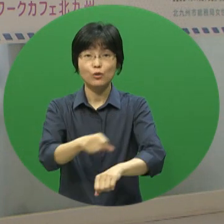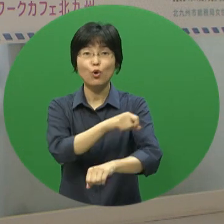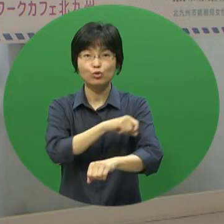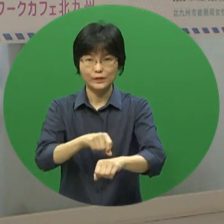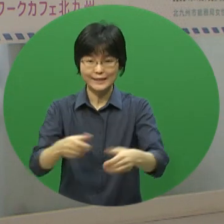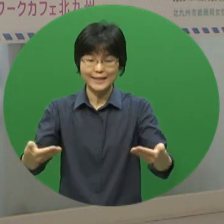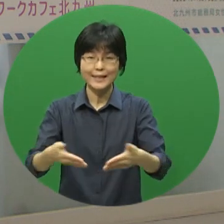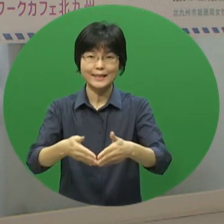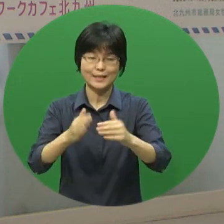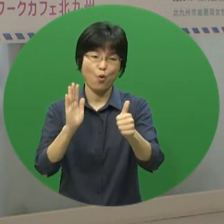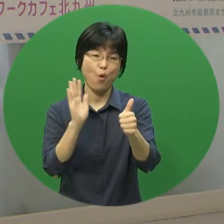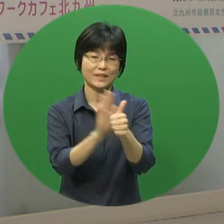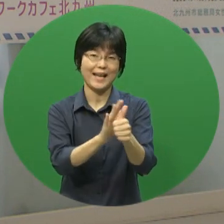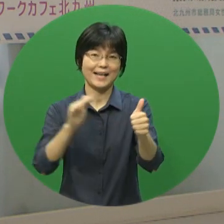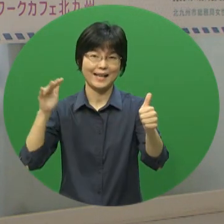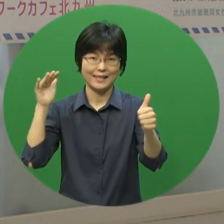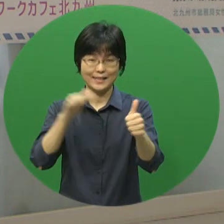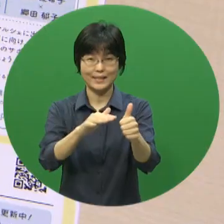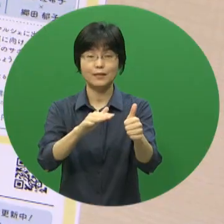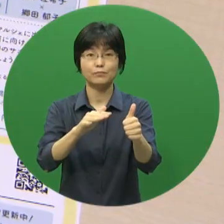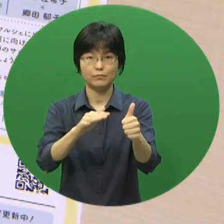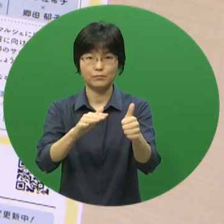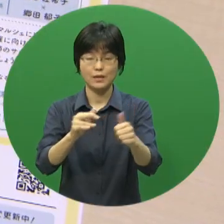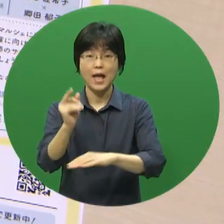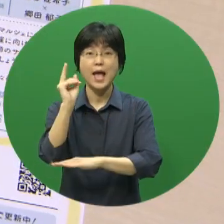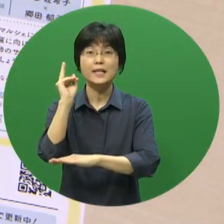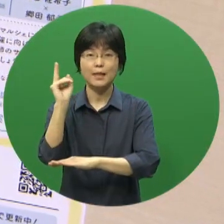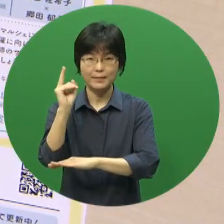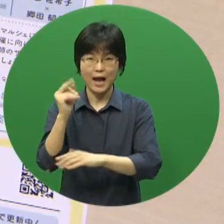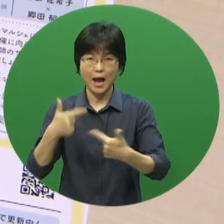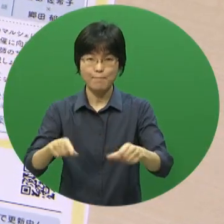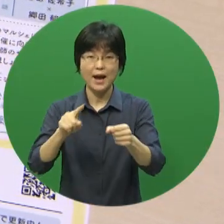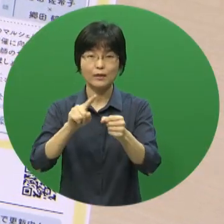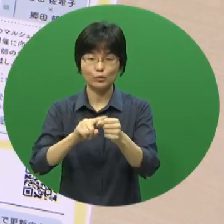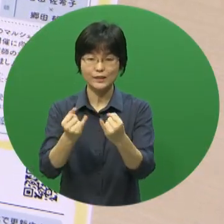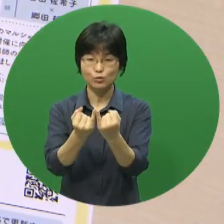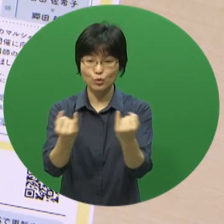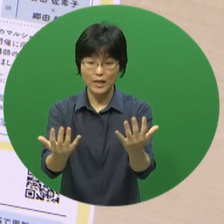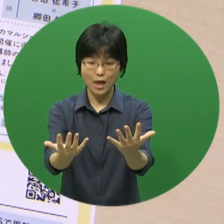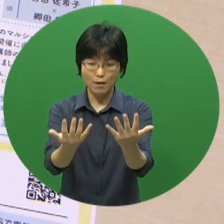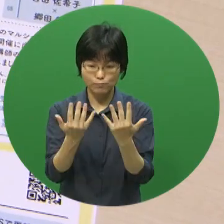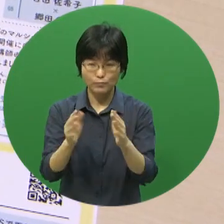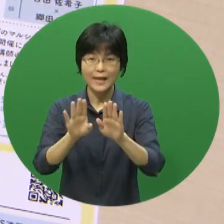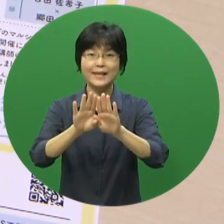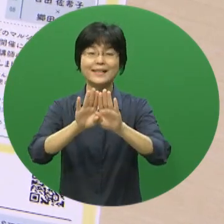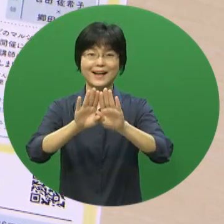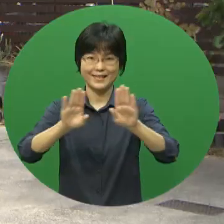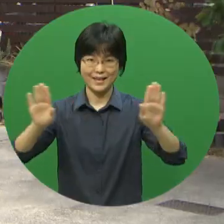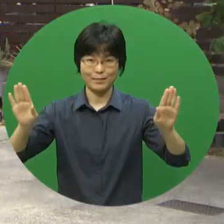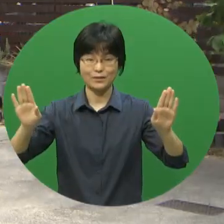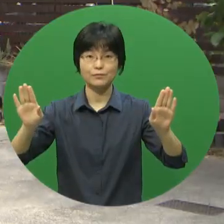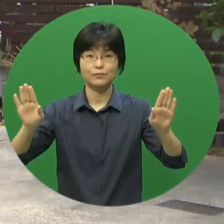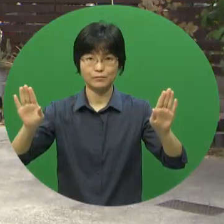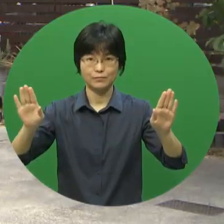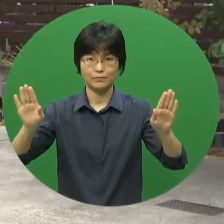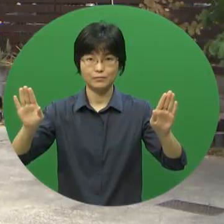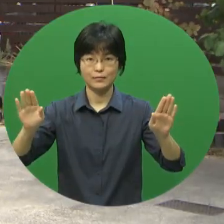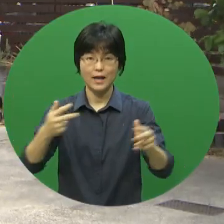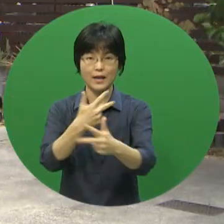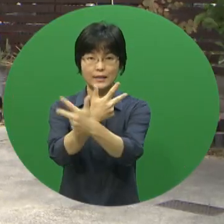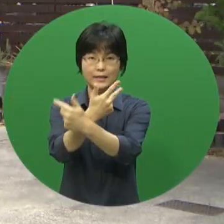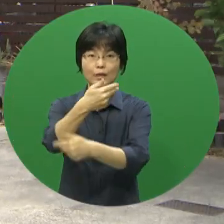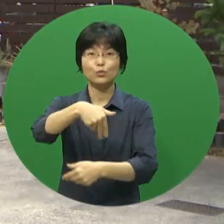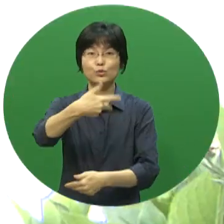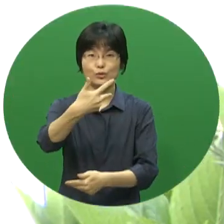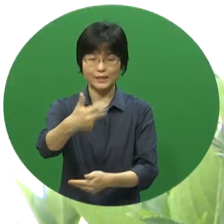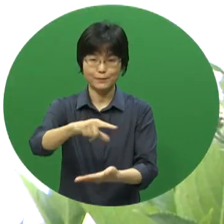援の一つが企業支援。女性のための企業セミナーを毎年開いています。受講した方を訪ね